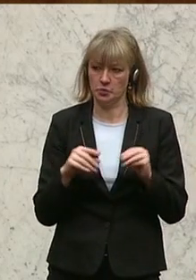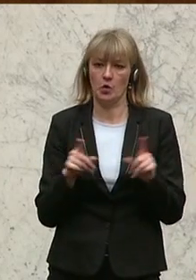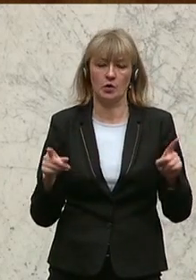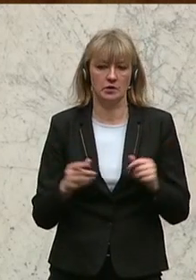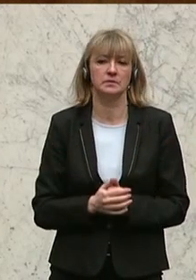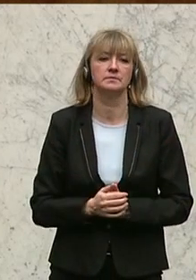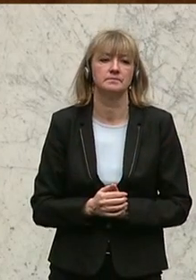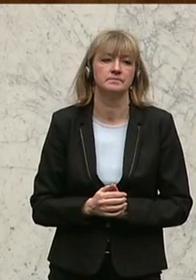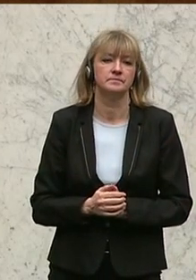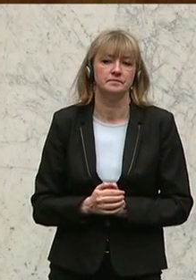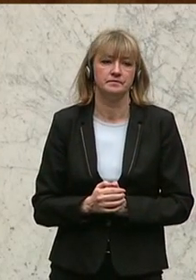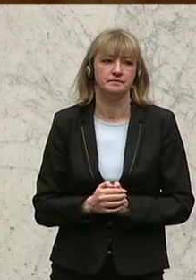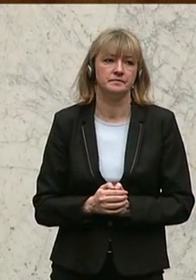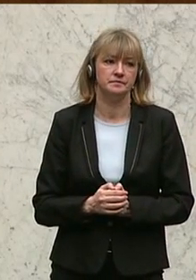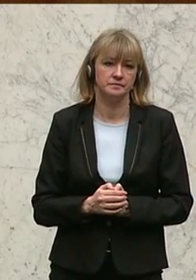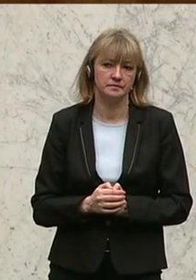worden sind.